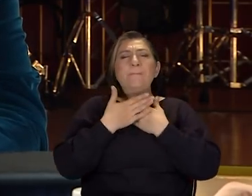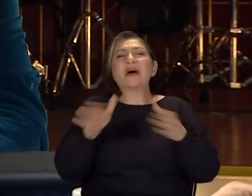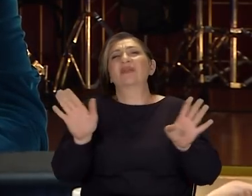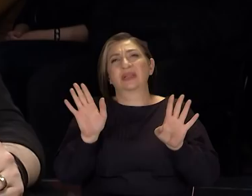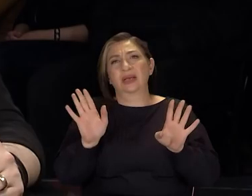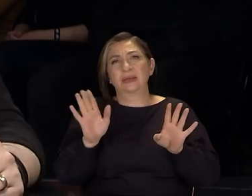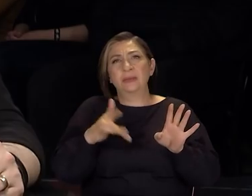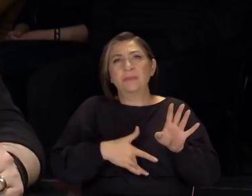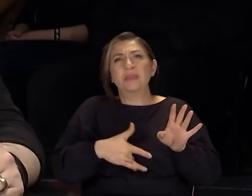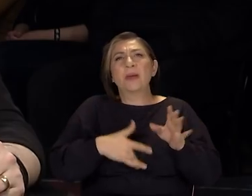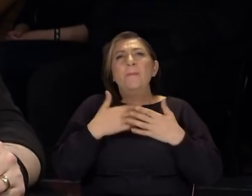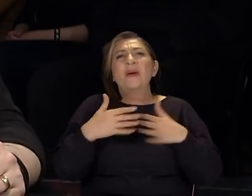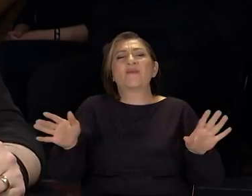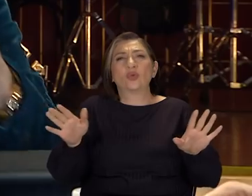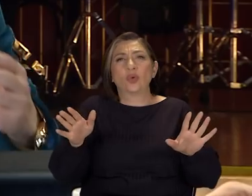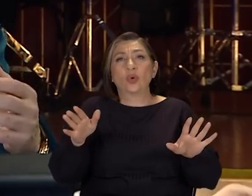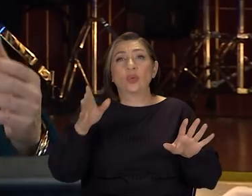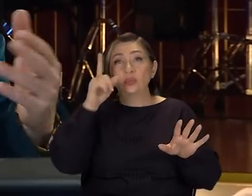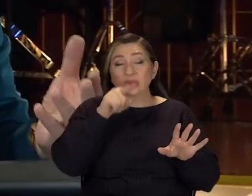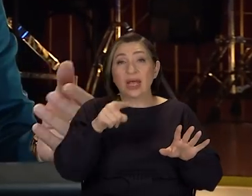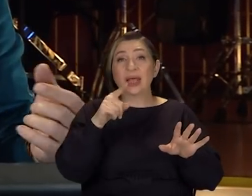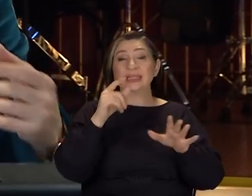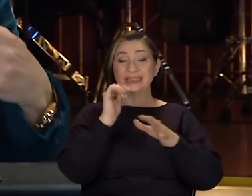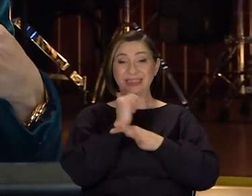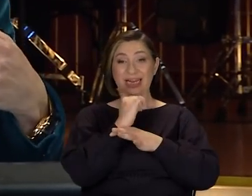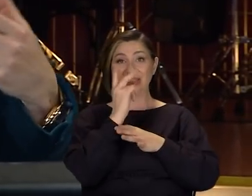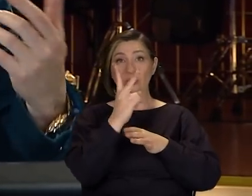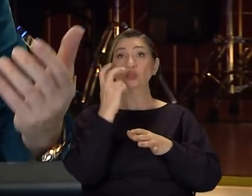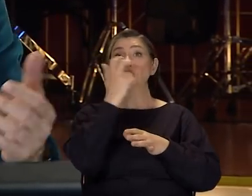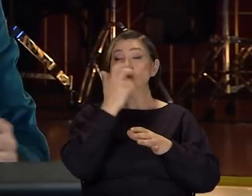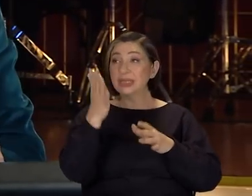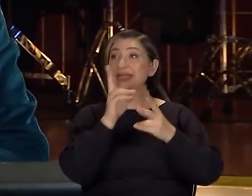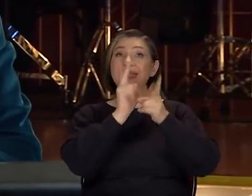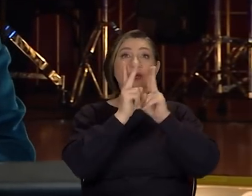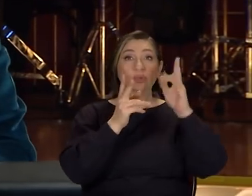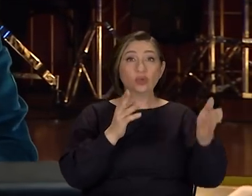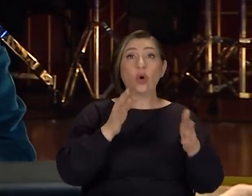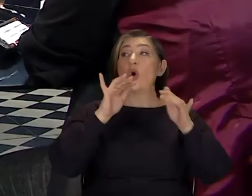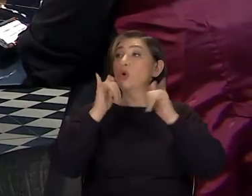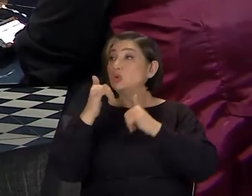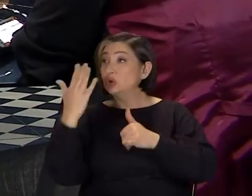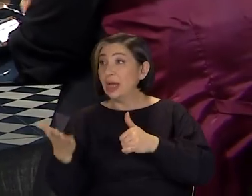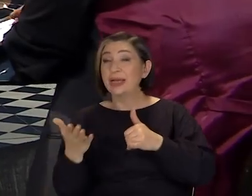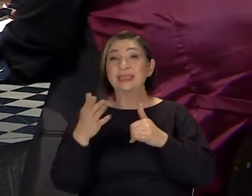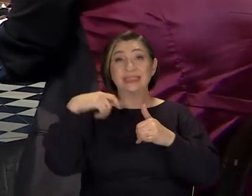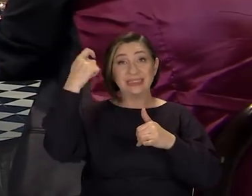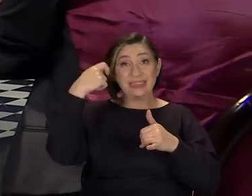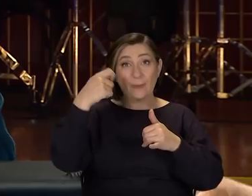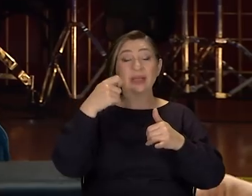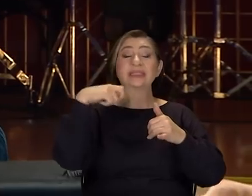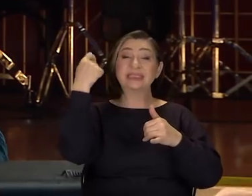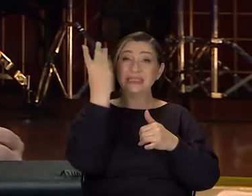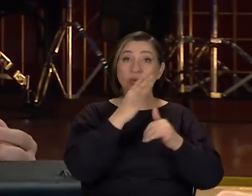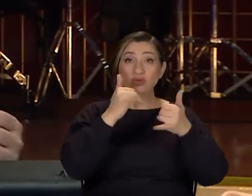ettiler. Midelerimiz perişan. Evet. Dolayısıyla özellikle sanatkarlar, müzisyenler, tiyatrocular, oyuncular yani sinema oyuncuları,